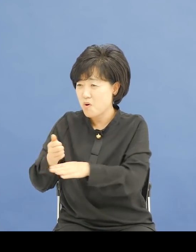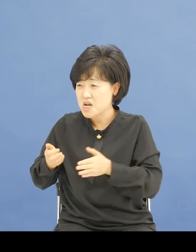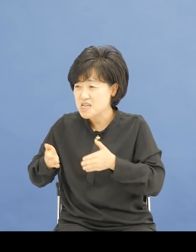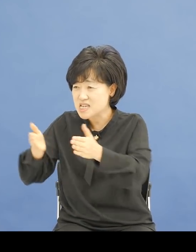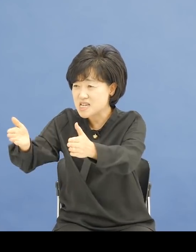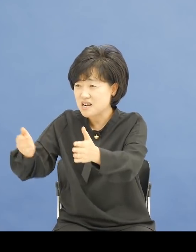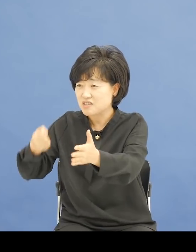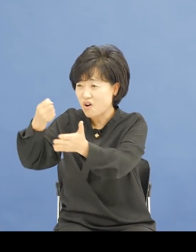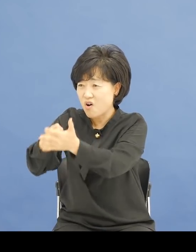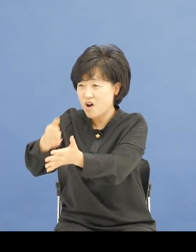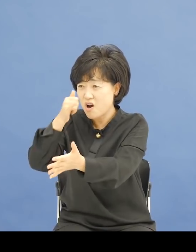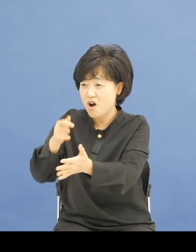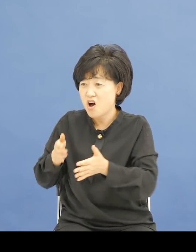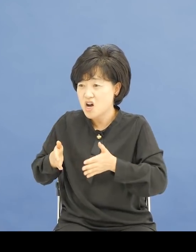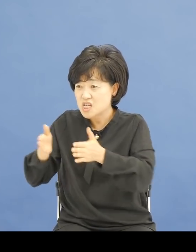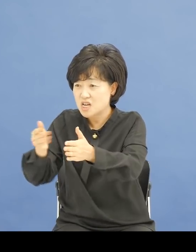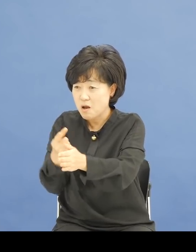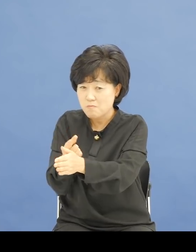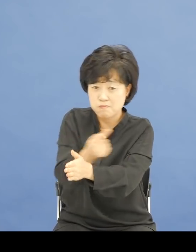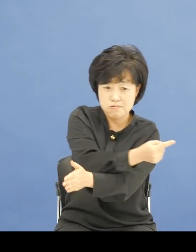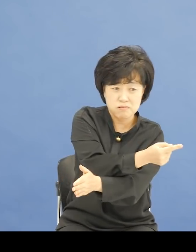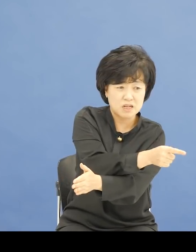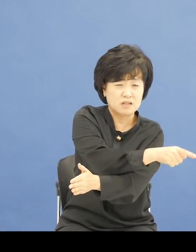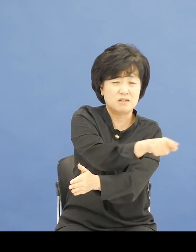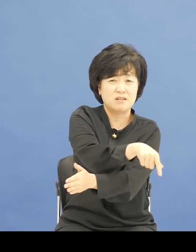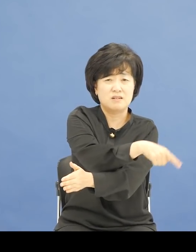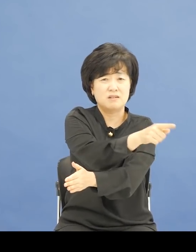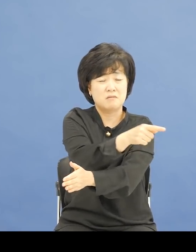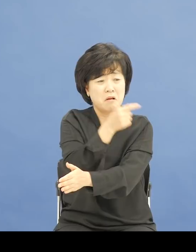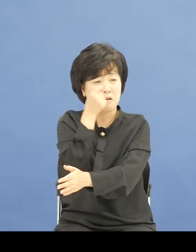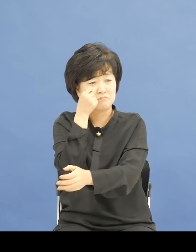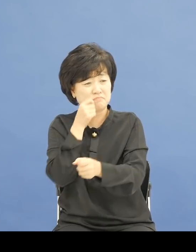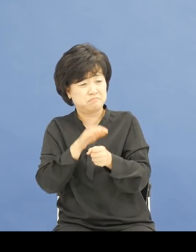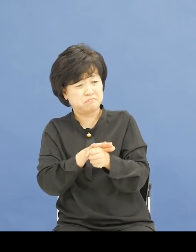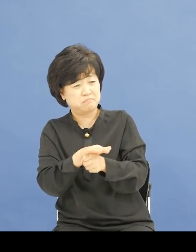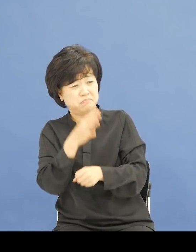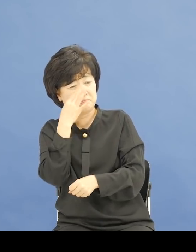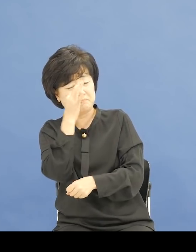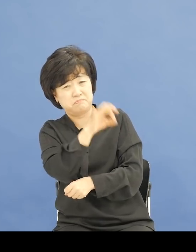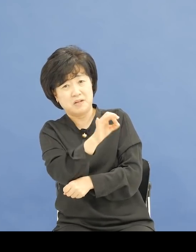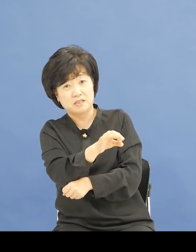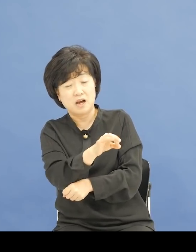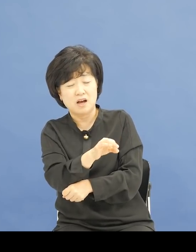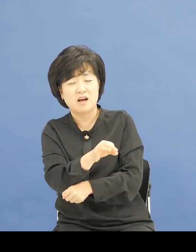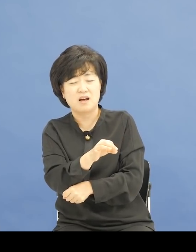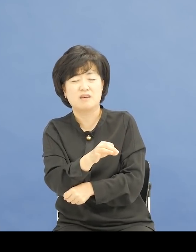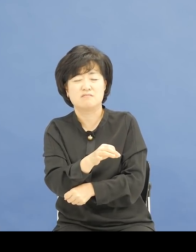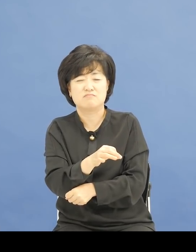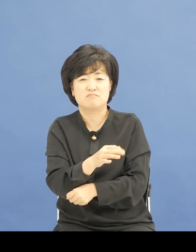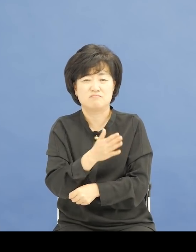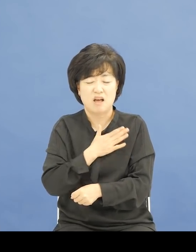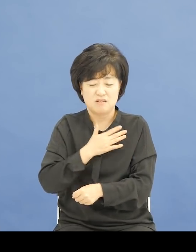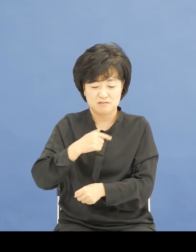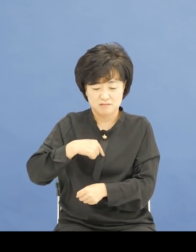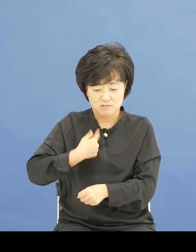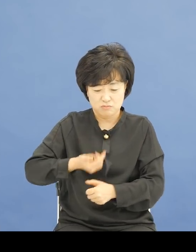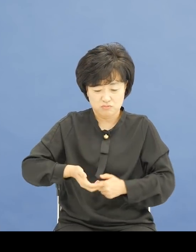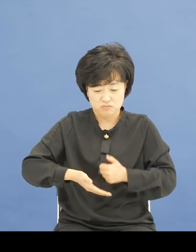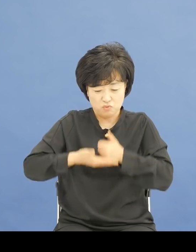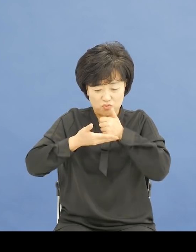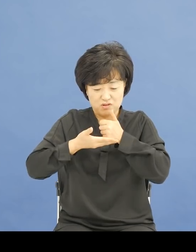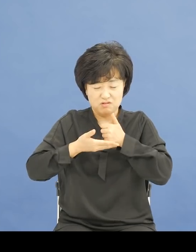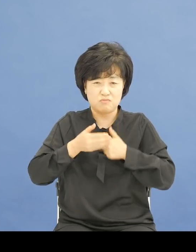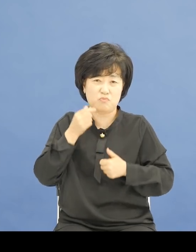너무 길이 정해져 있고 그것대로 살지 못하면 서로를 굉장히 불쌍하게 만들어버리잖아요. 맞아요. 내 스스로도 그렇고.